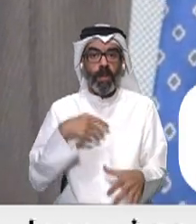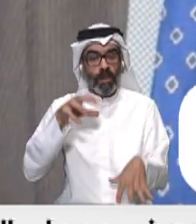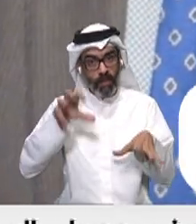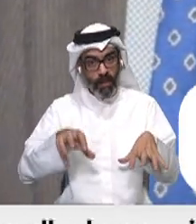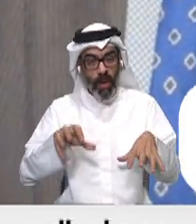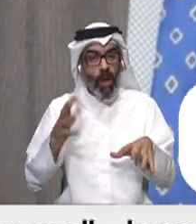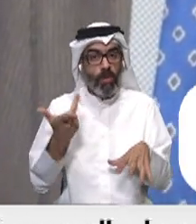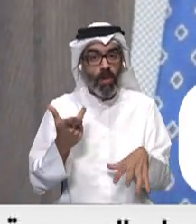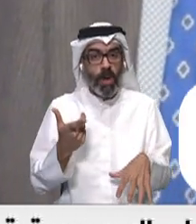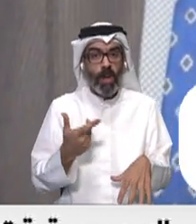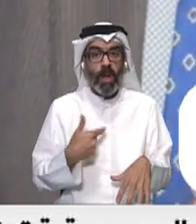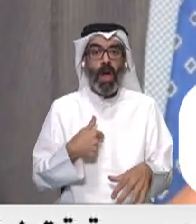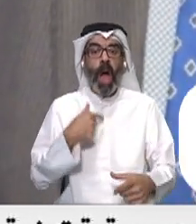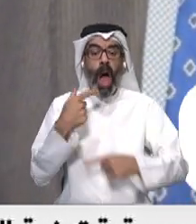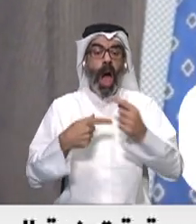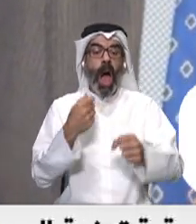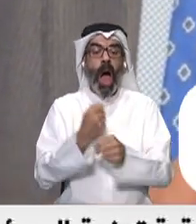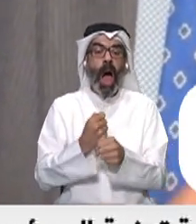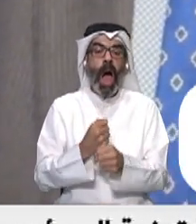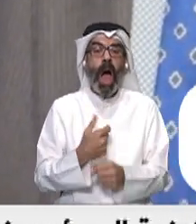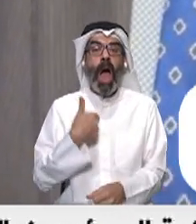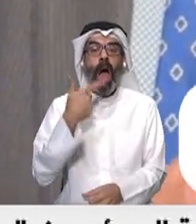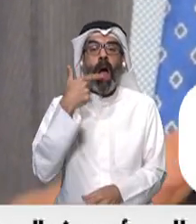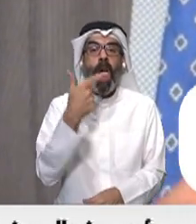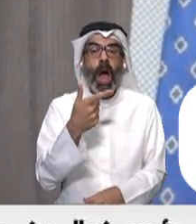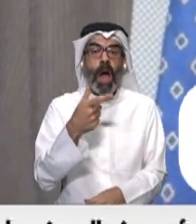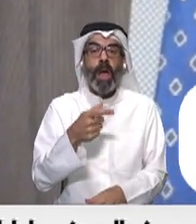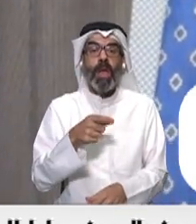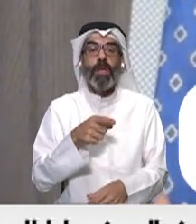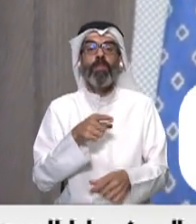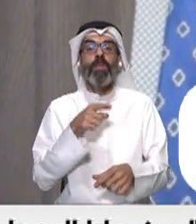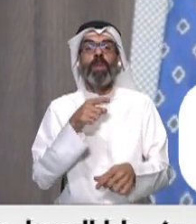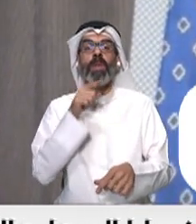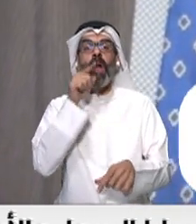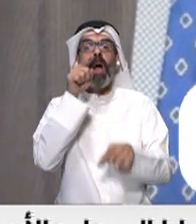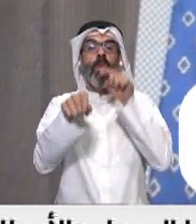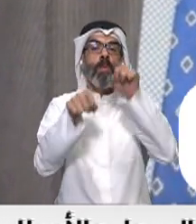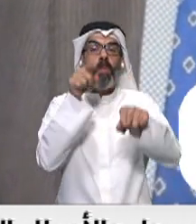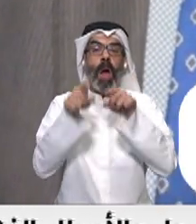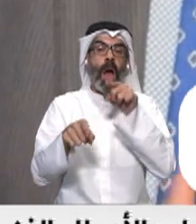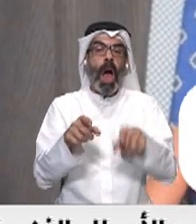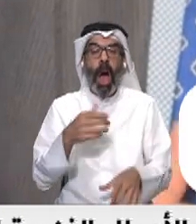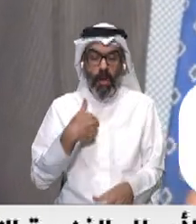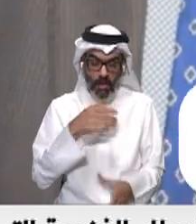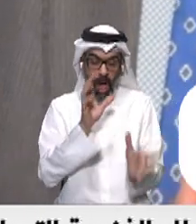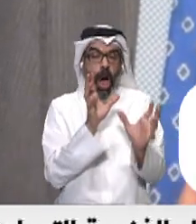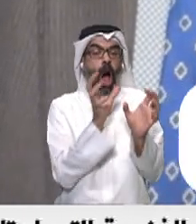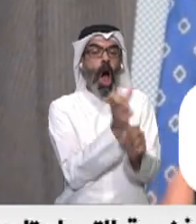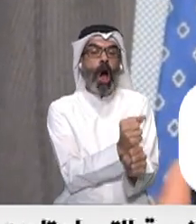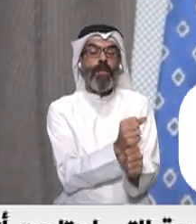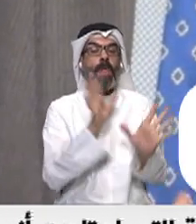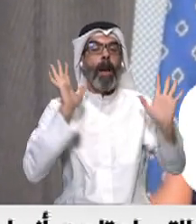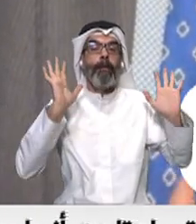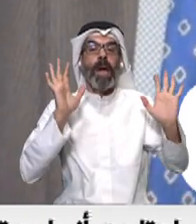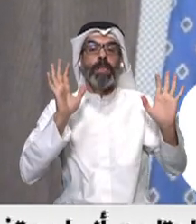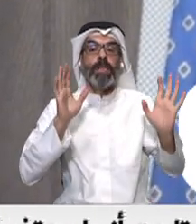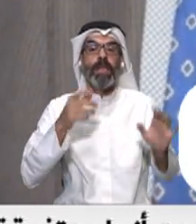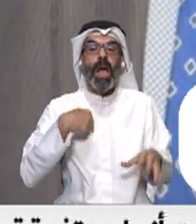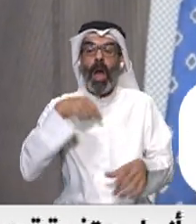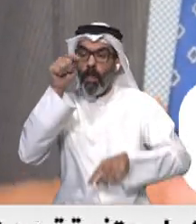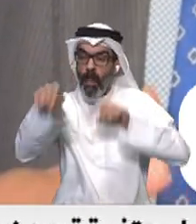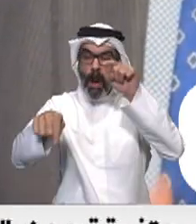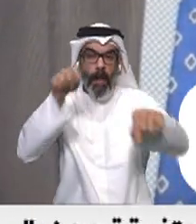يناقشون بشكل يعني باجراء ضربات تحافظ لها على كيانها وتقوم باجراء ضربات عسكريه